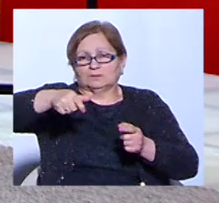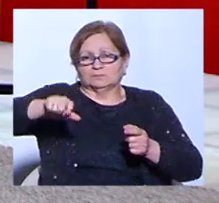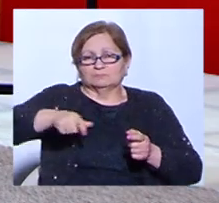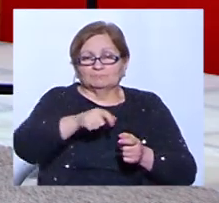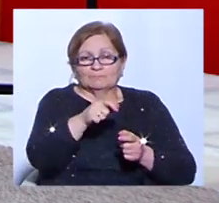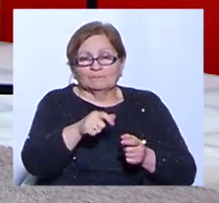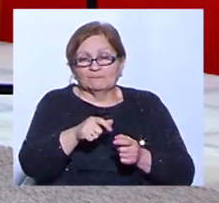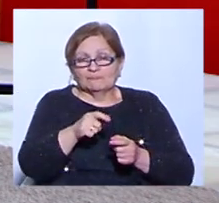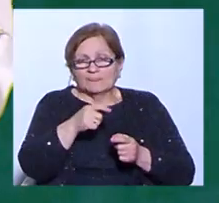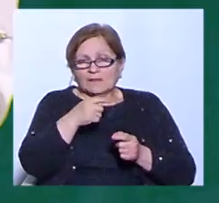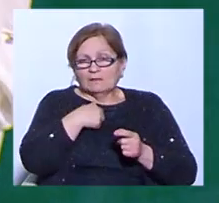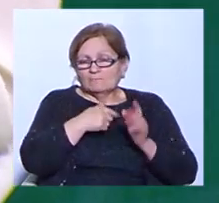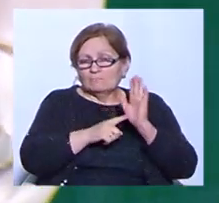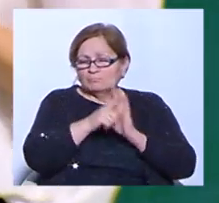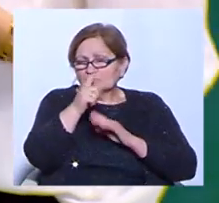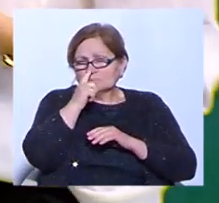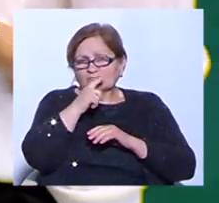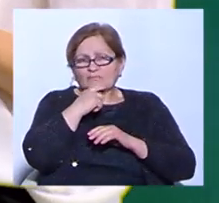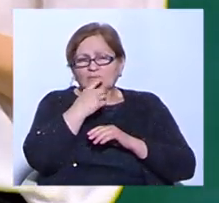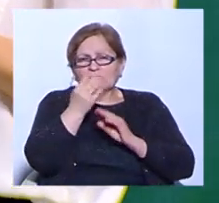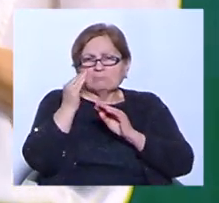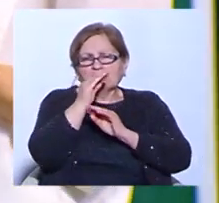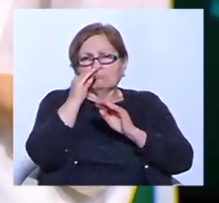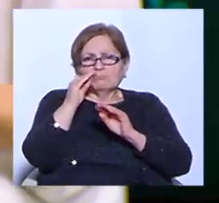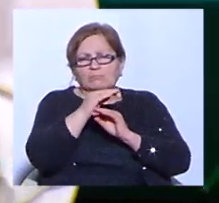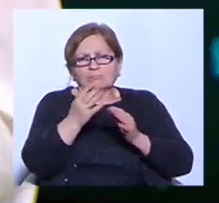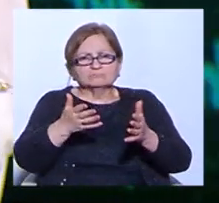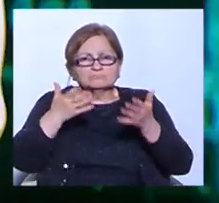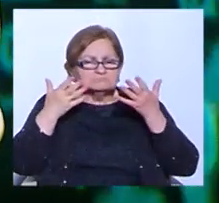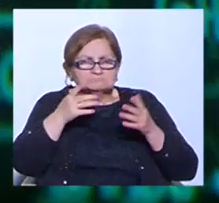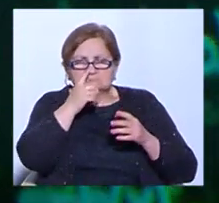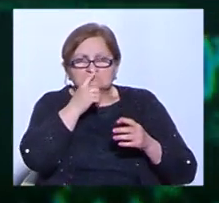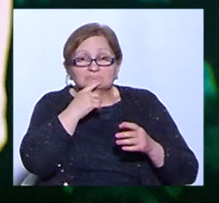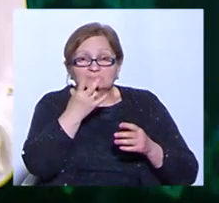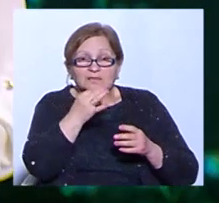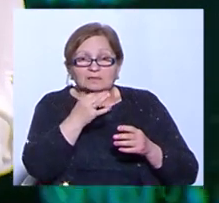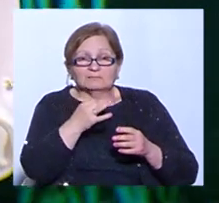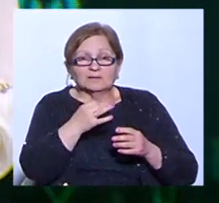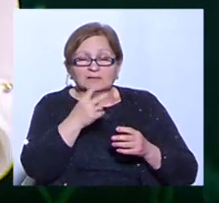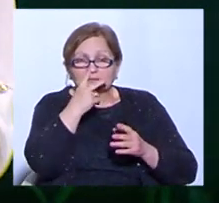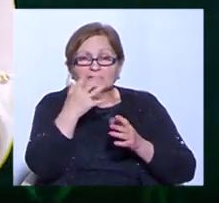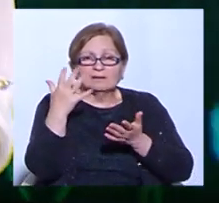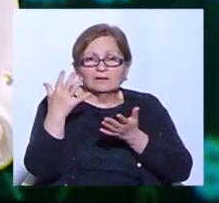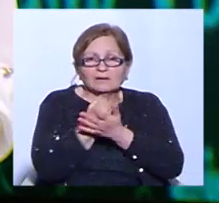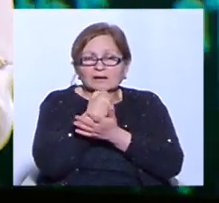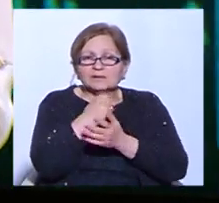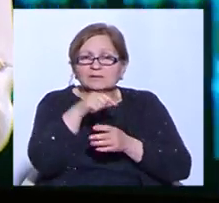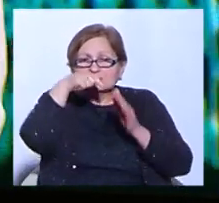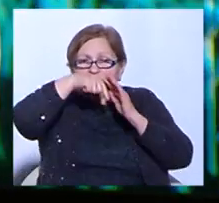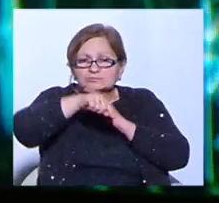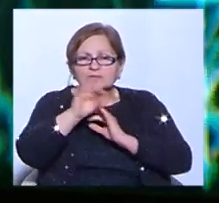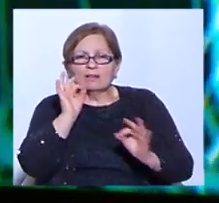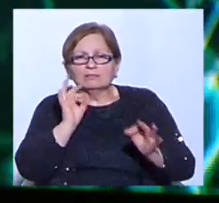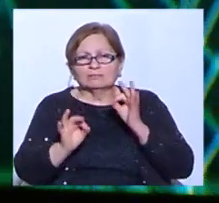ვერ ხვდებით, როგორი წესით იზრდება, ხო? ანუ ცხადად არ არის დამოკიდებული, მაგრამ თუ ჩვენ აღმოვაჩენთ რაღაცა ტიპის